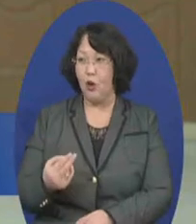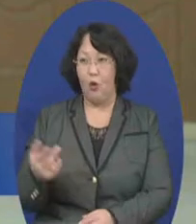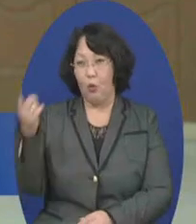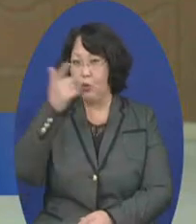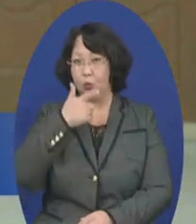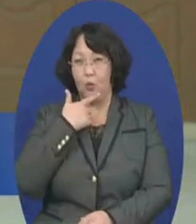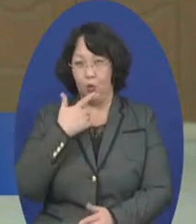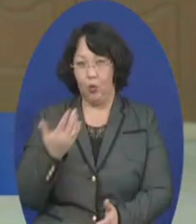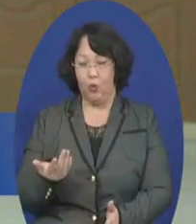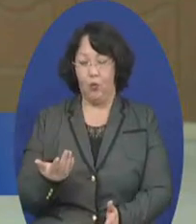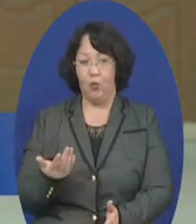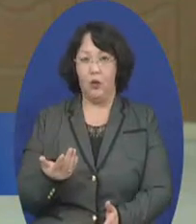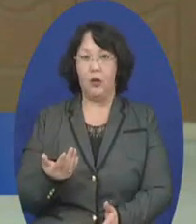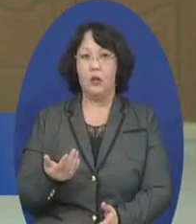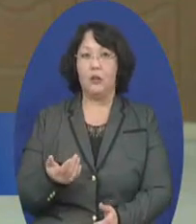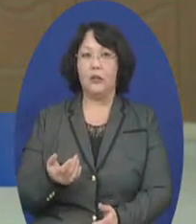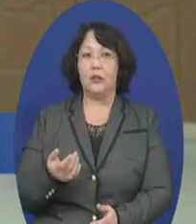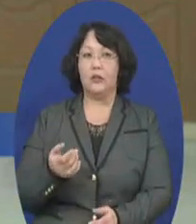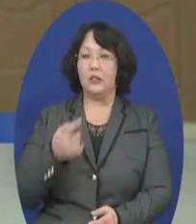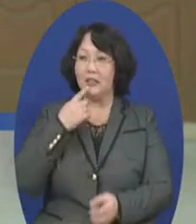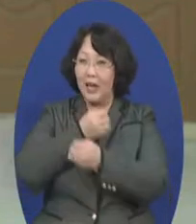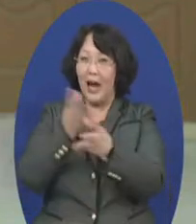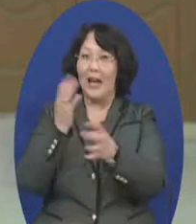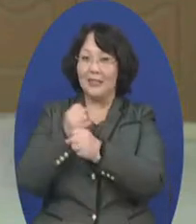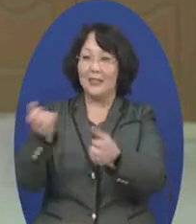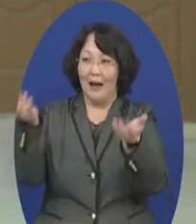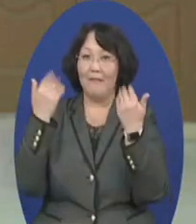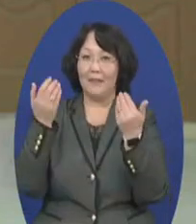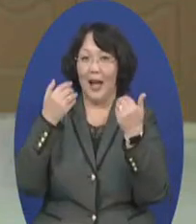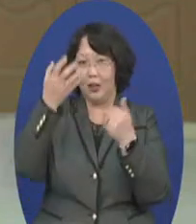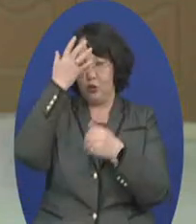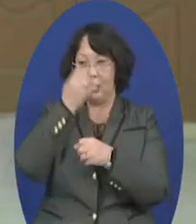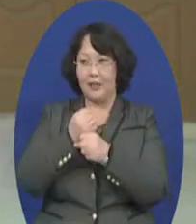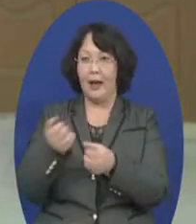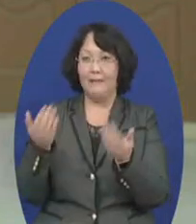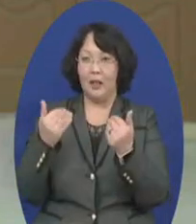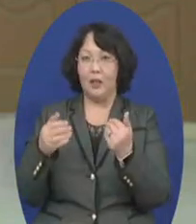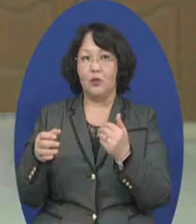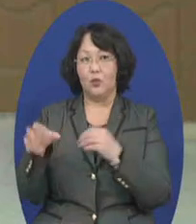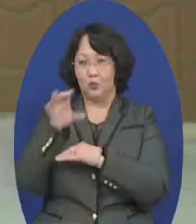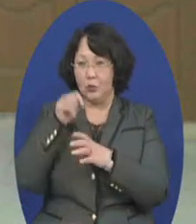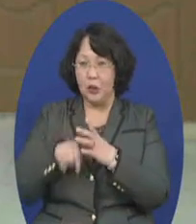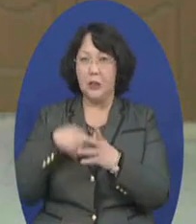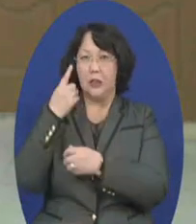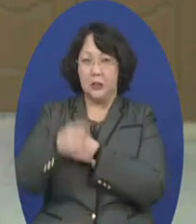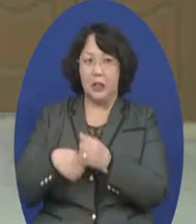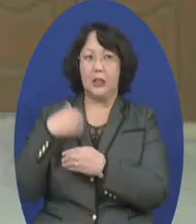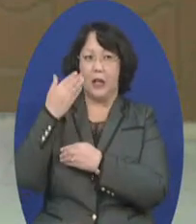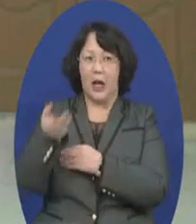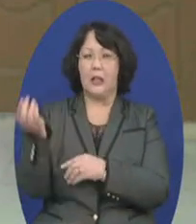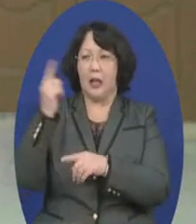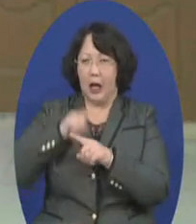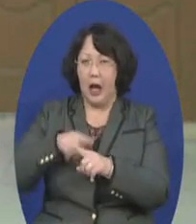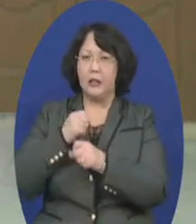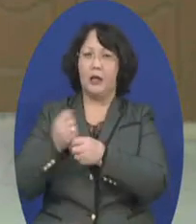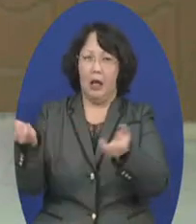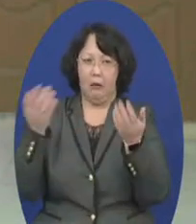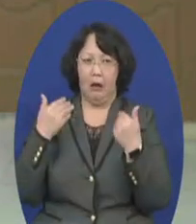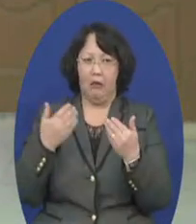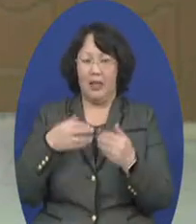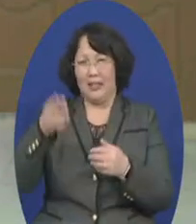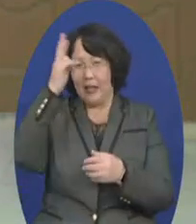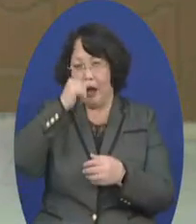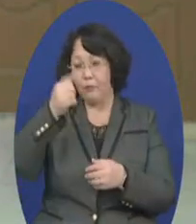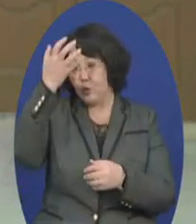жишээний. Тэгээд сонгон шалгалтын зарлагдаад бүр жилийн дараа тэр сонгон шалгалтын ахаа зарлагдчих жишээний. Хям юм уу эсвэл